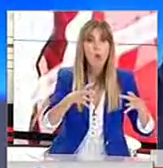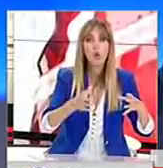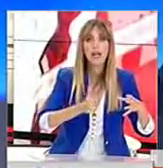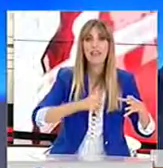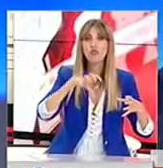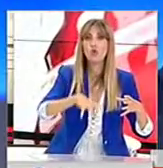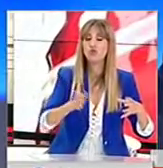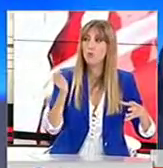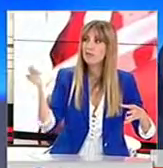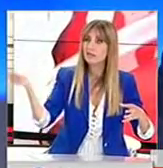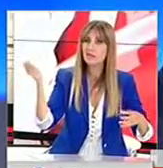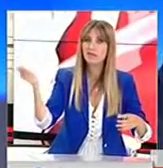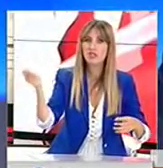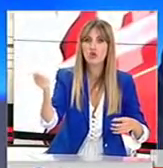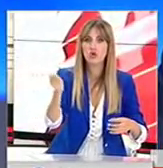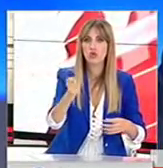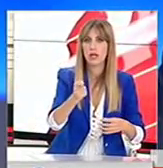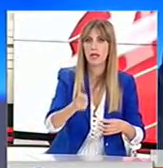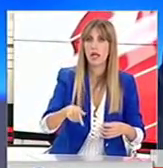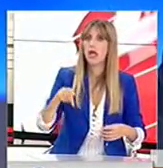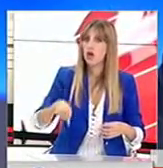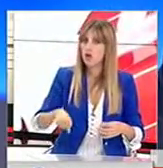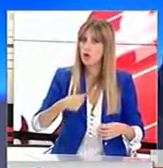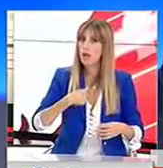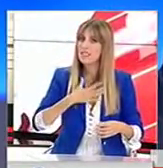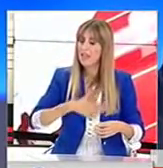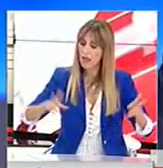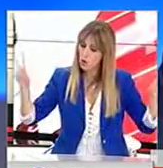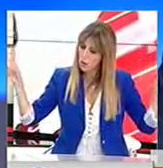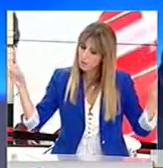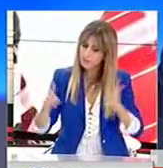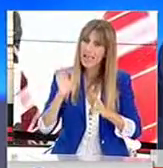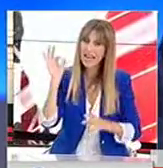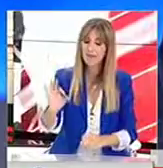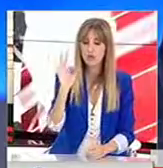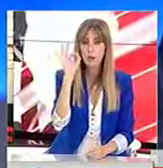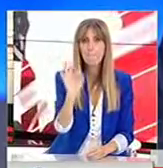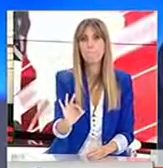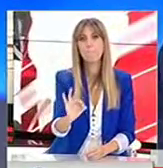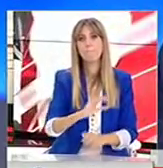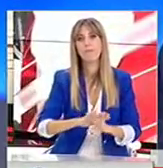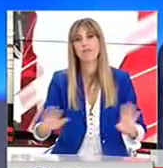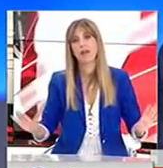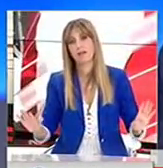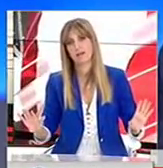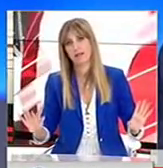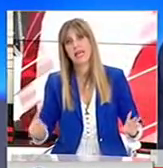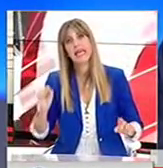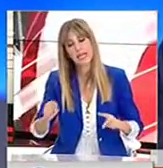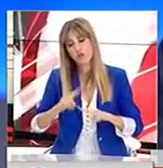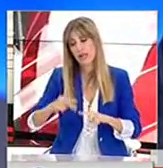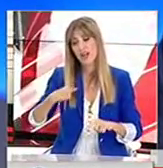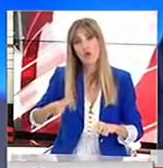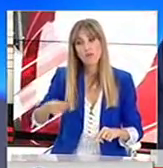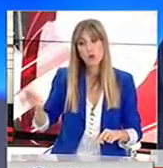εκπληρωθούν όλα το επόμενο διάστημα, να φτάσουμε στο μηδέν σε ληξιπρόθεσμα του ελληνικού δημοσίου προς ιδιώτες.